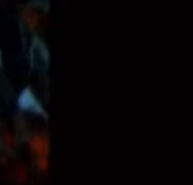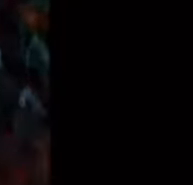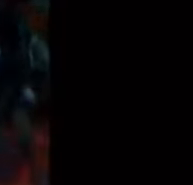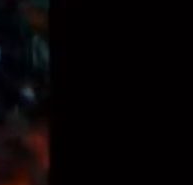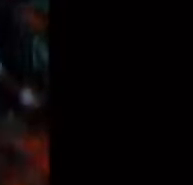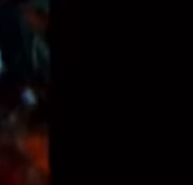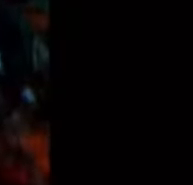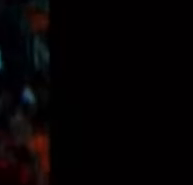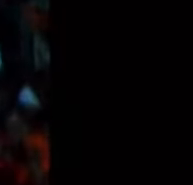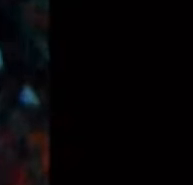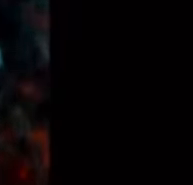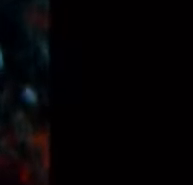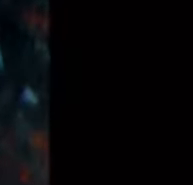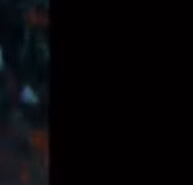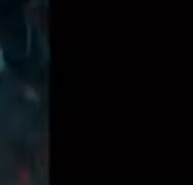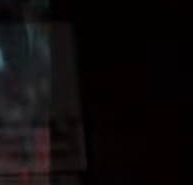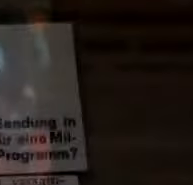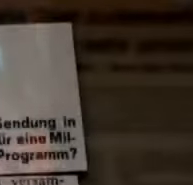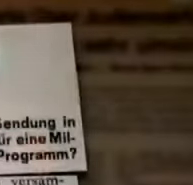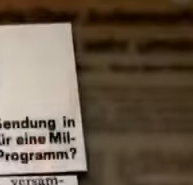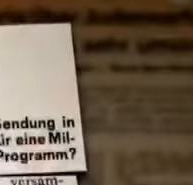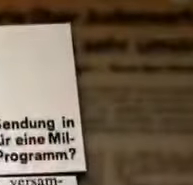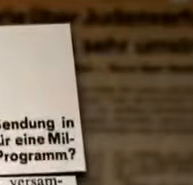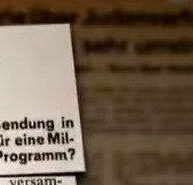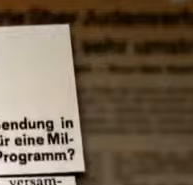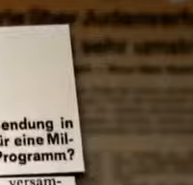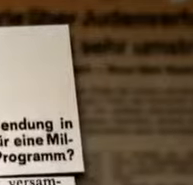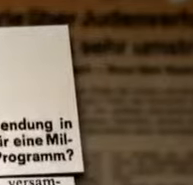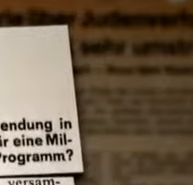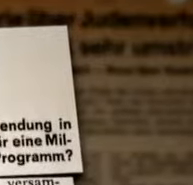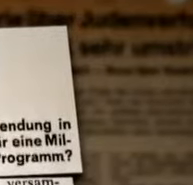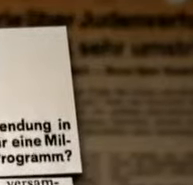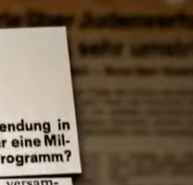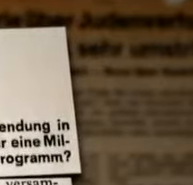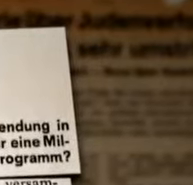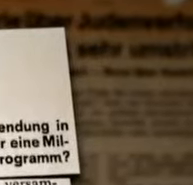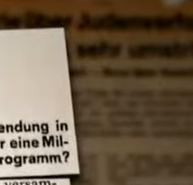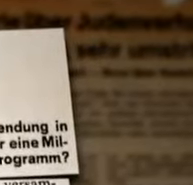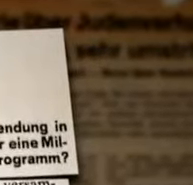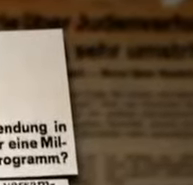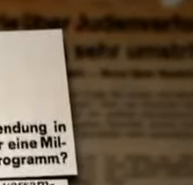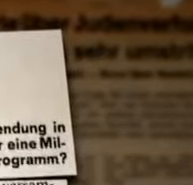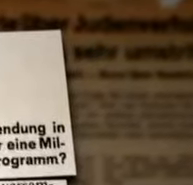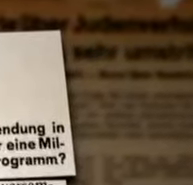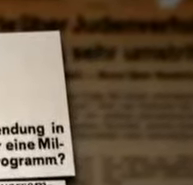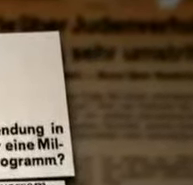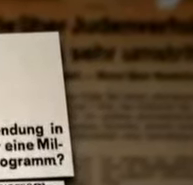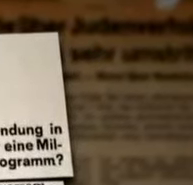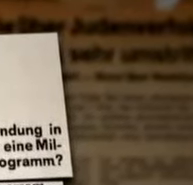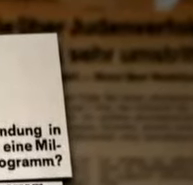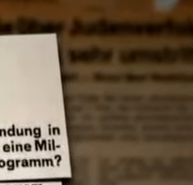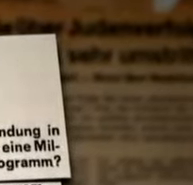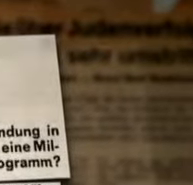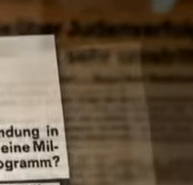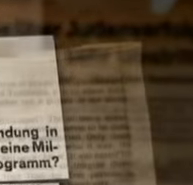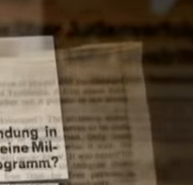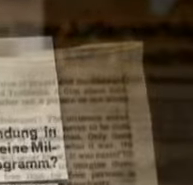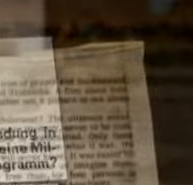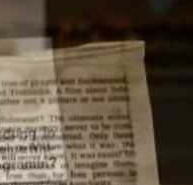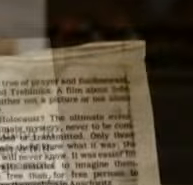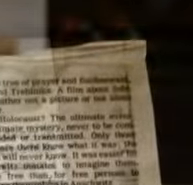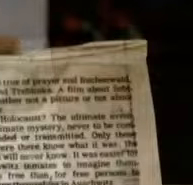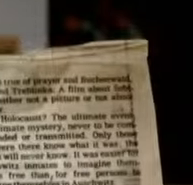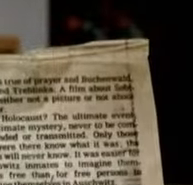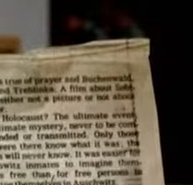viel Kritik an dieser medialen Aufarbeitung des Mordes an 6 Millionen Juden. Aber das bis dahin oft verdrängte Thema war mit einem